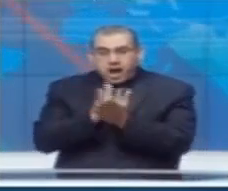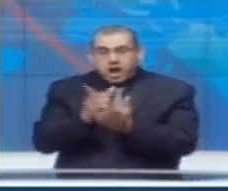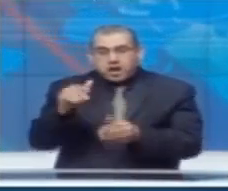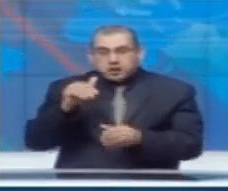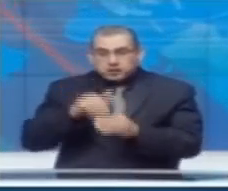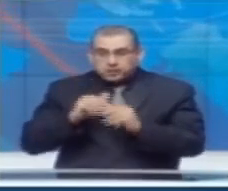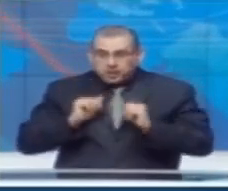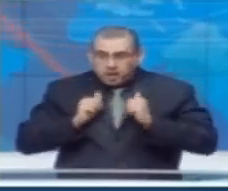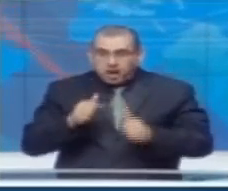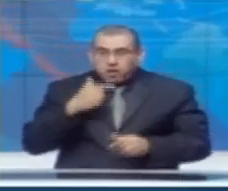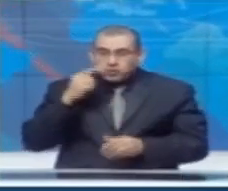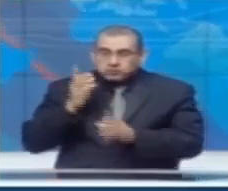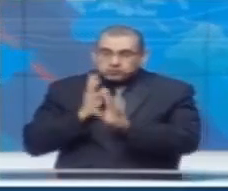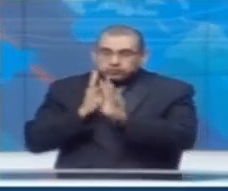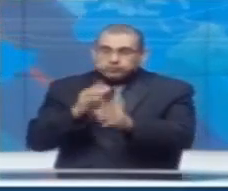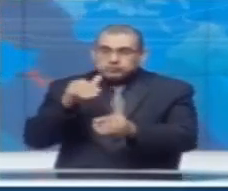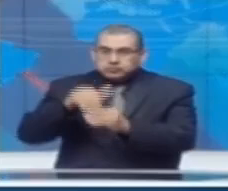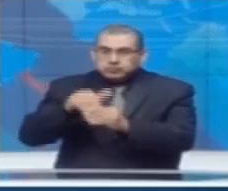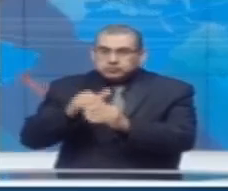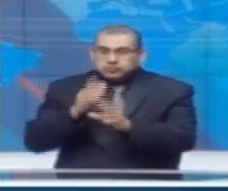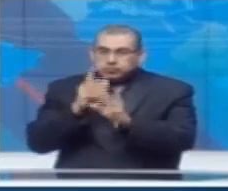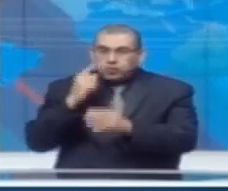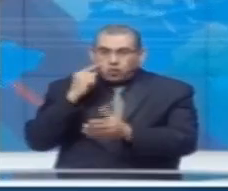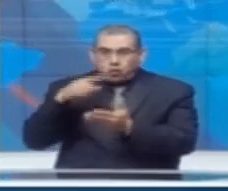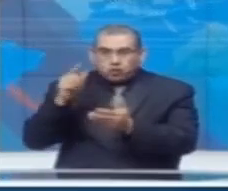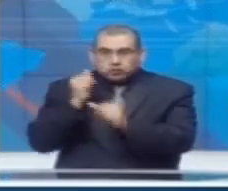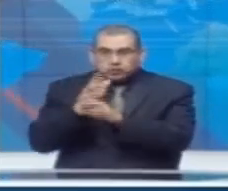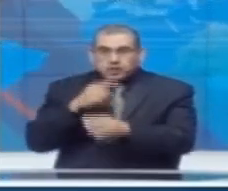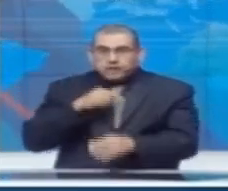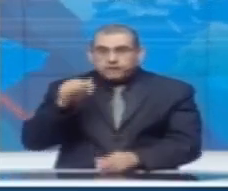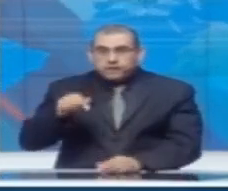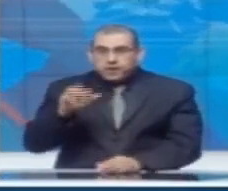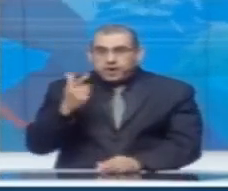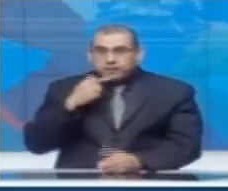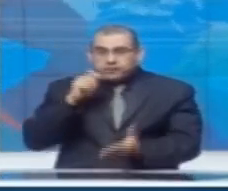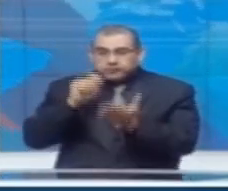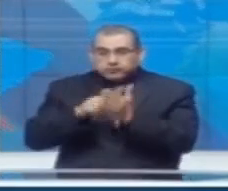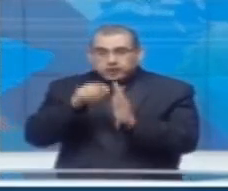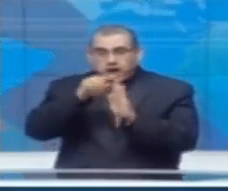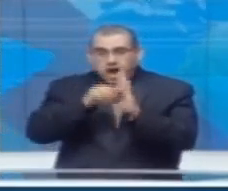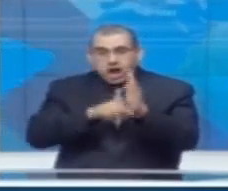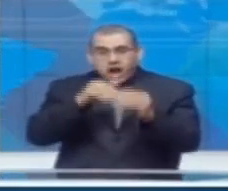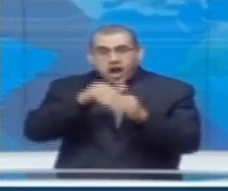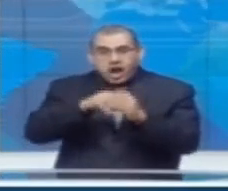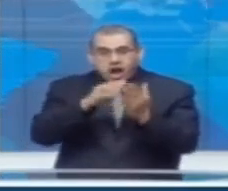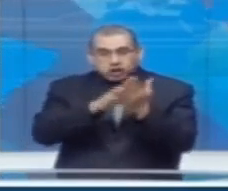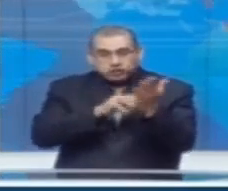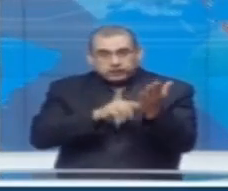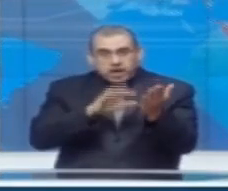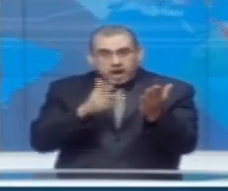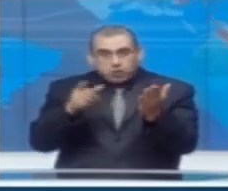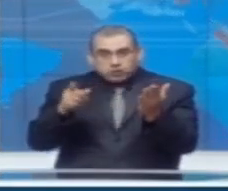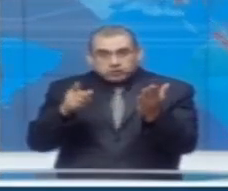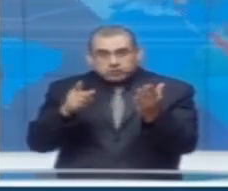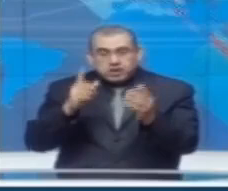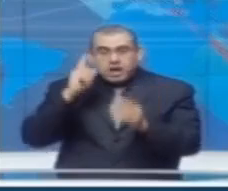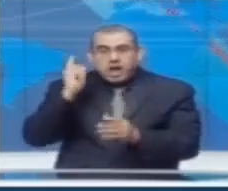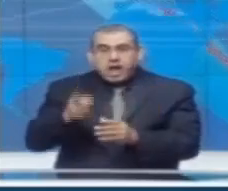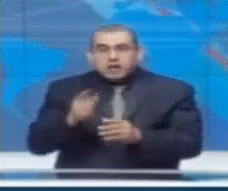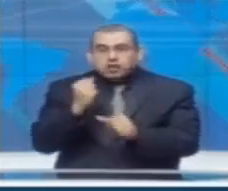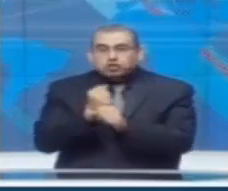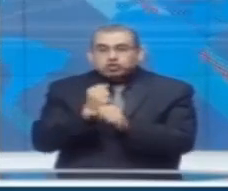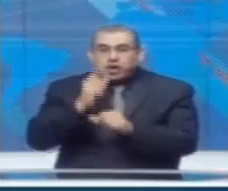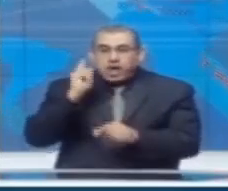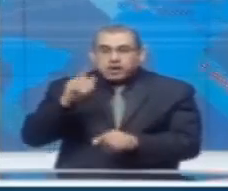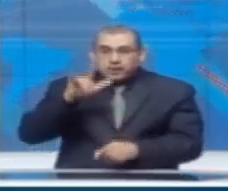في الإدلاء بصوته في الانتخابات، سواء من المقيد في كشوف الناخبين، سواء كان مقيم